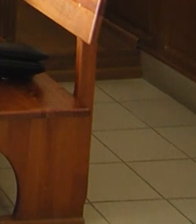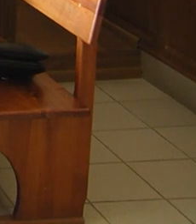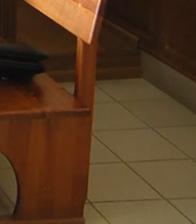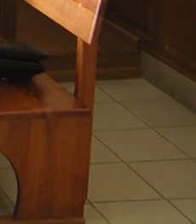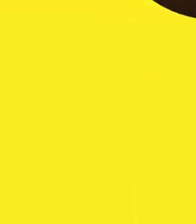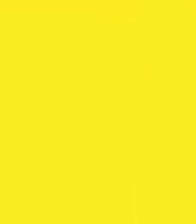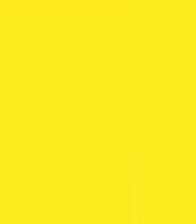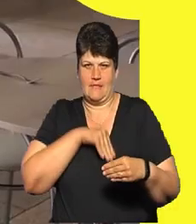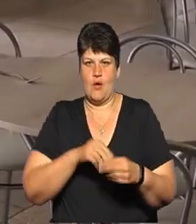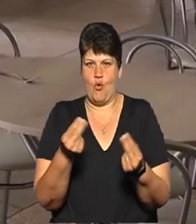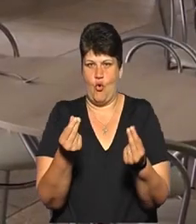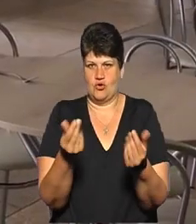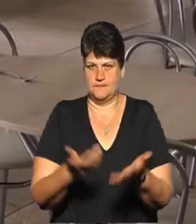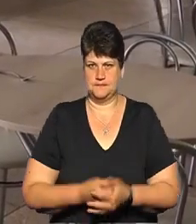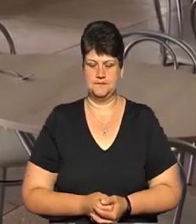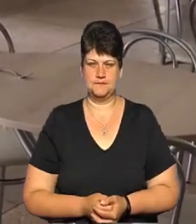грошей.